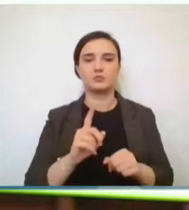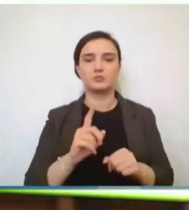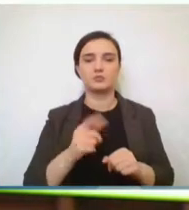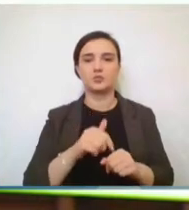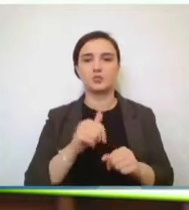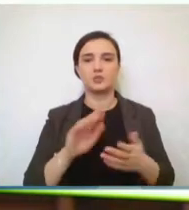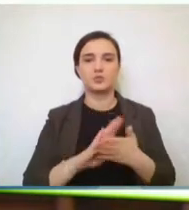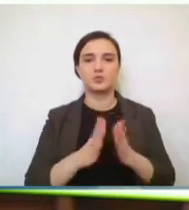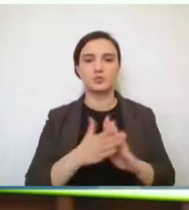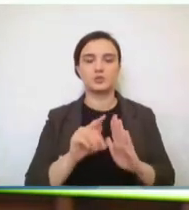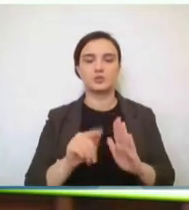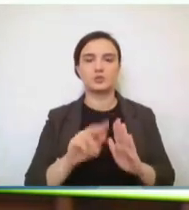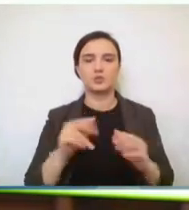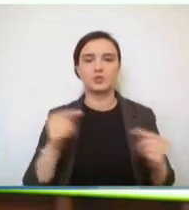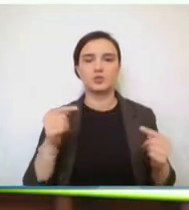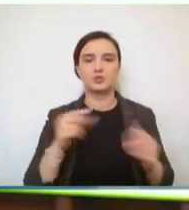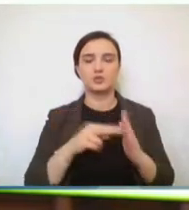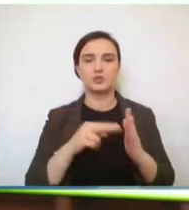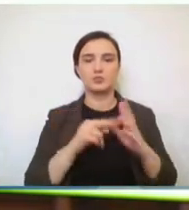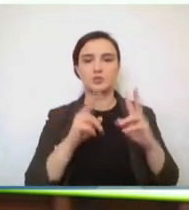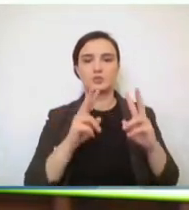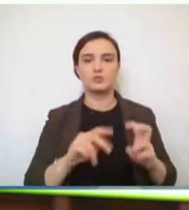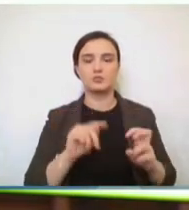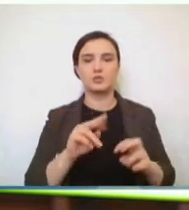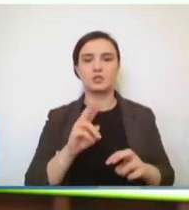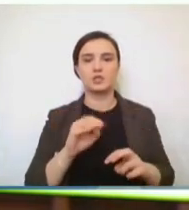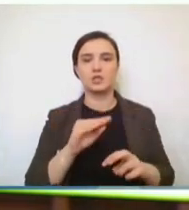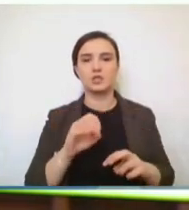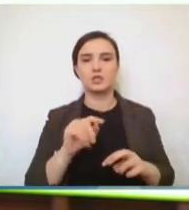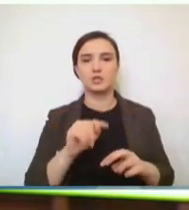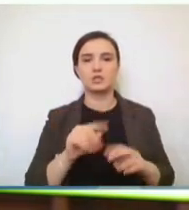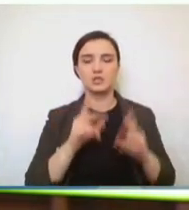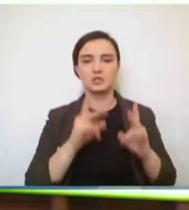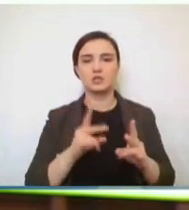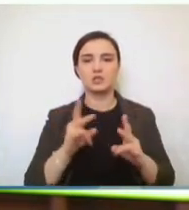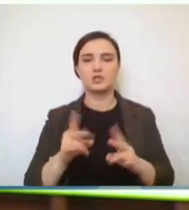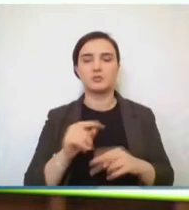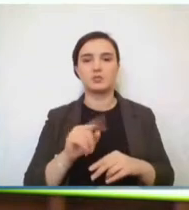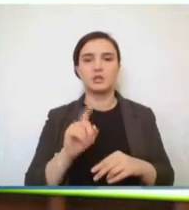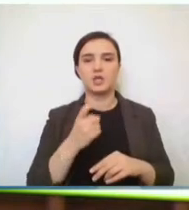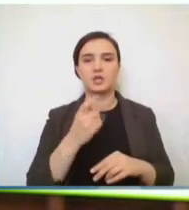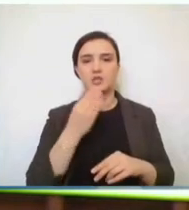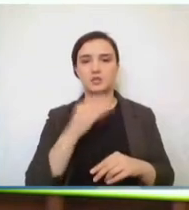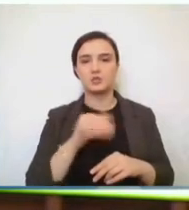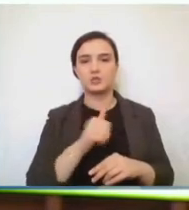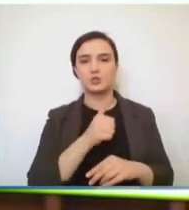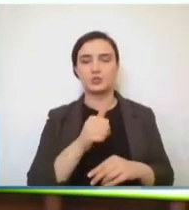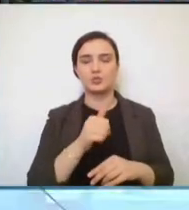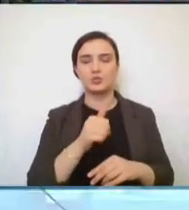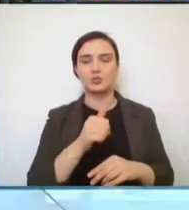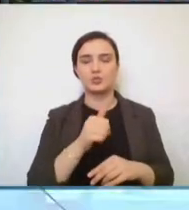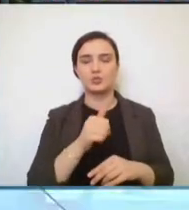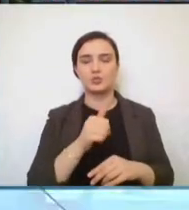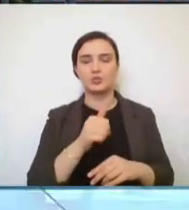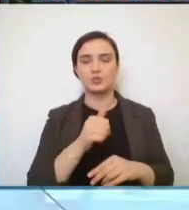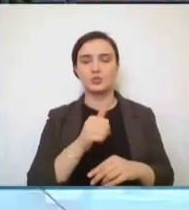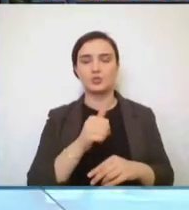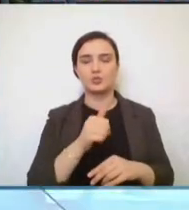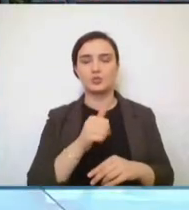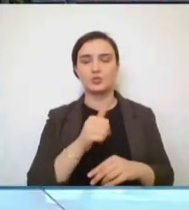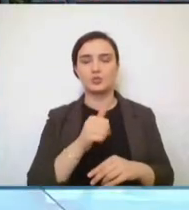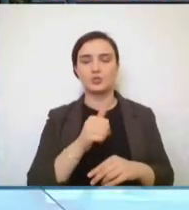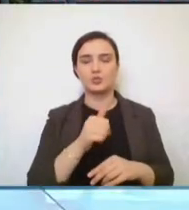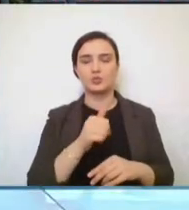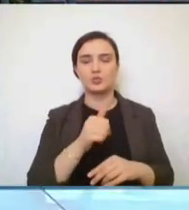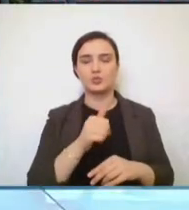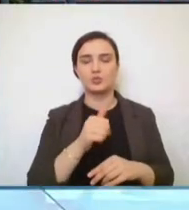და შესაძლებელია იმ კატეზე ფილტვების დაზიანების ხარისხი როგორი იყო კოვიდურ მდგომარეობის შედეგად.